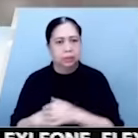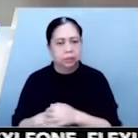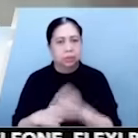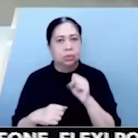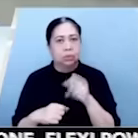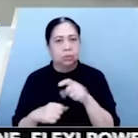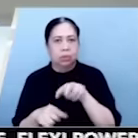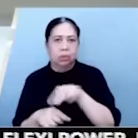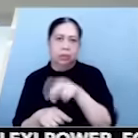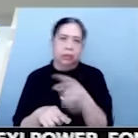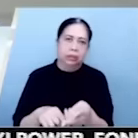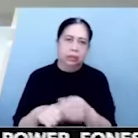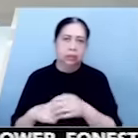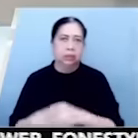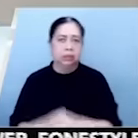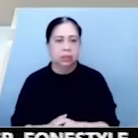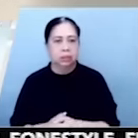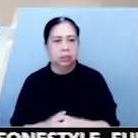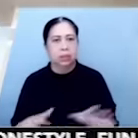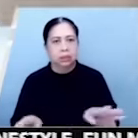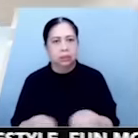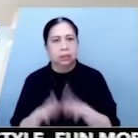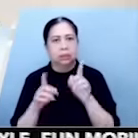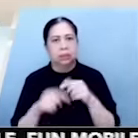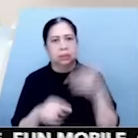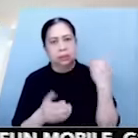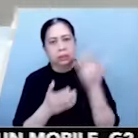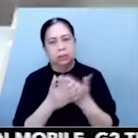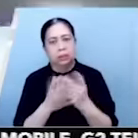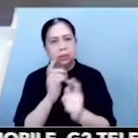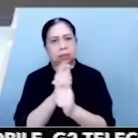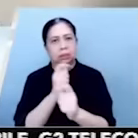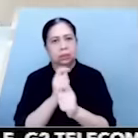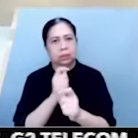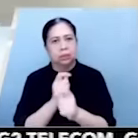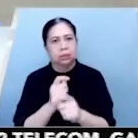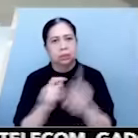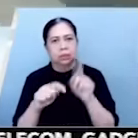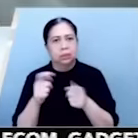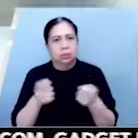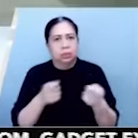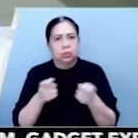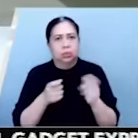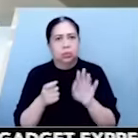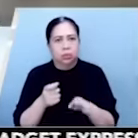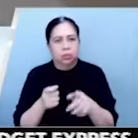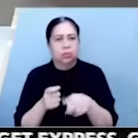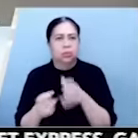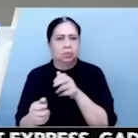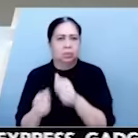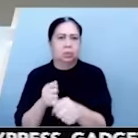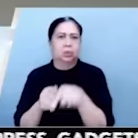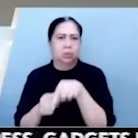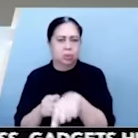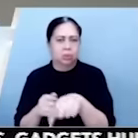sumemplang. Sakto naman ang pagdating ng truck na hindi na nakapagpreno at nagulungan ng sumemplang na rider na naging dahilan ng